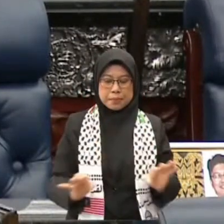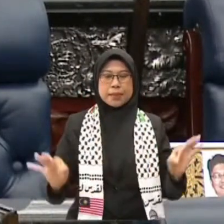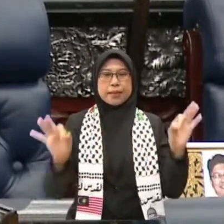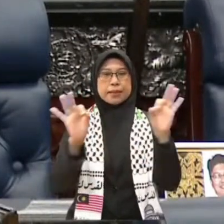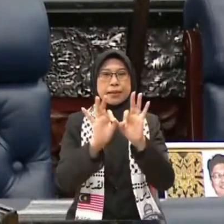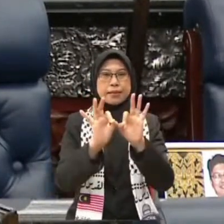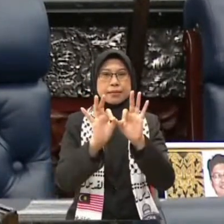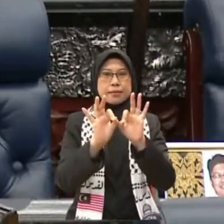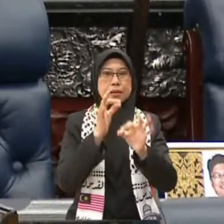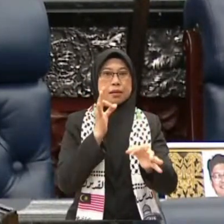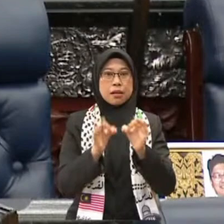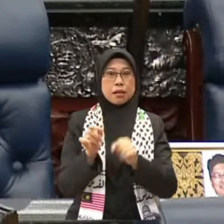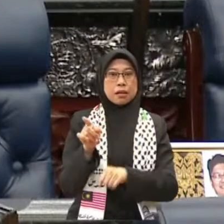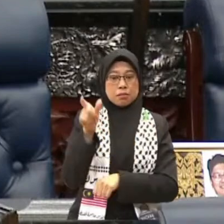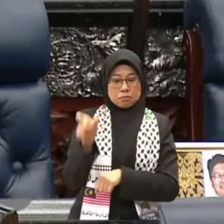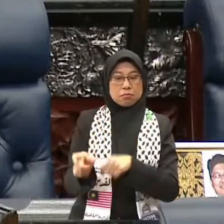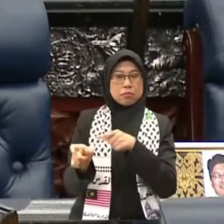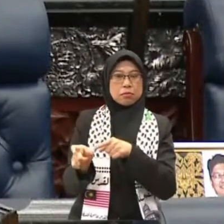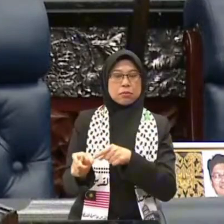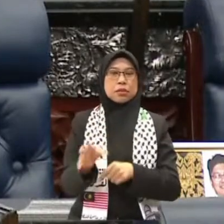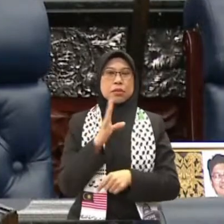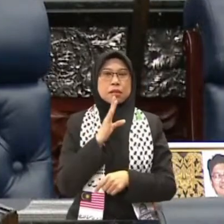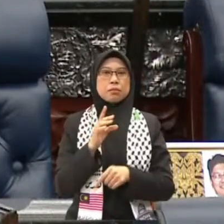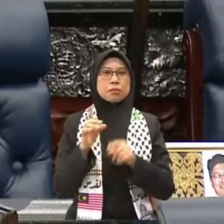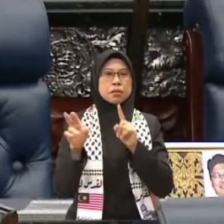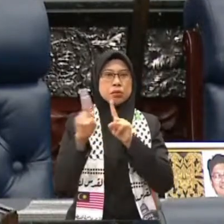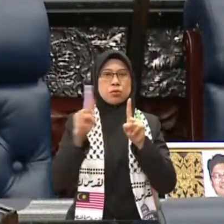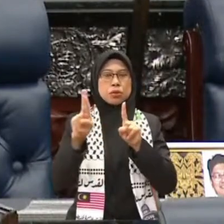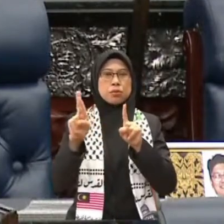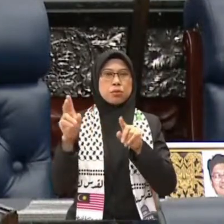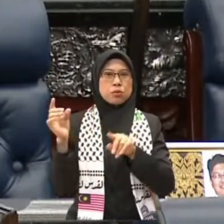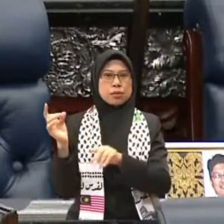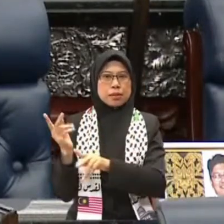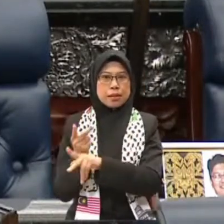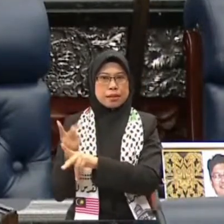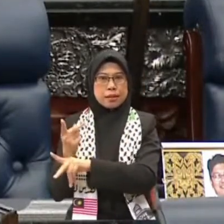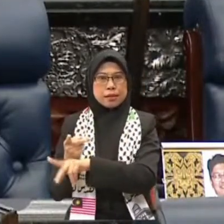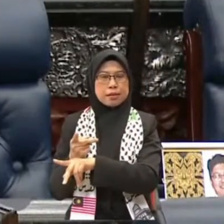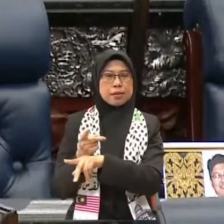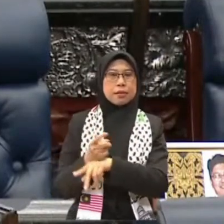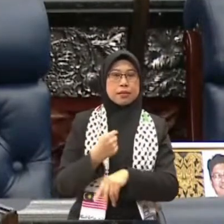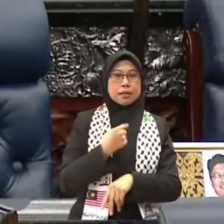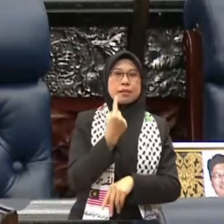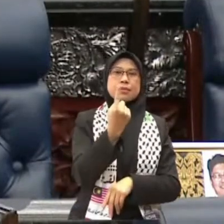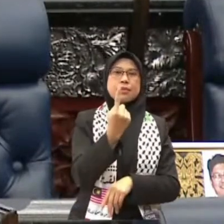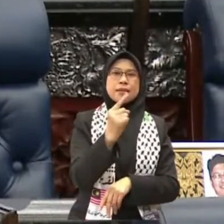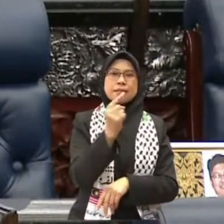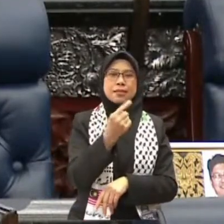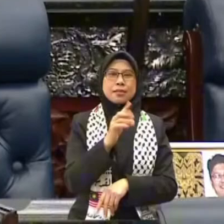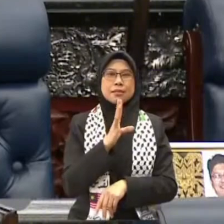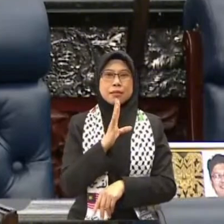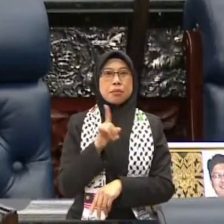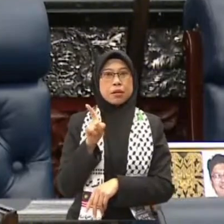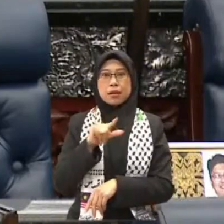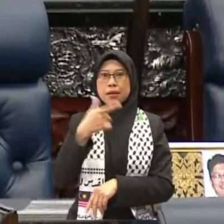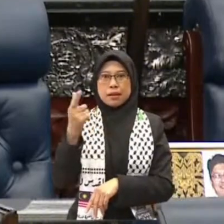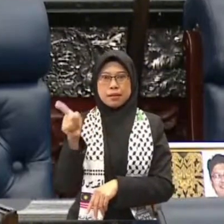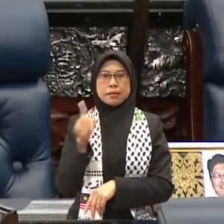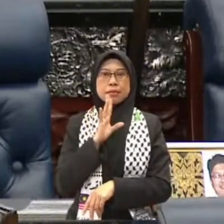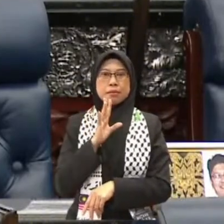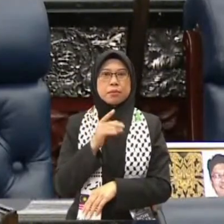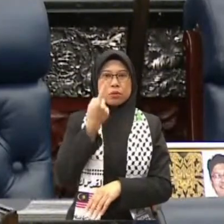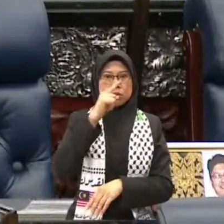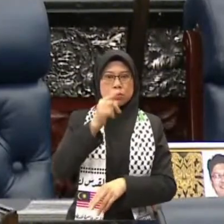Jadi kalau beliau bercakap tentang 1000 kali, bermakna saya baru sekali lah. Yang lain itu adalah beliau dalam mengendalikan